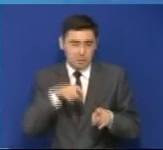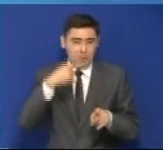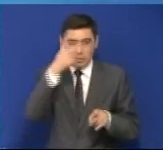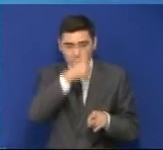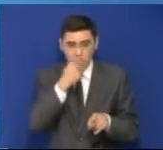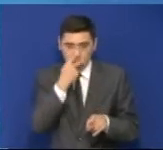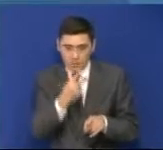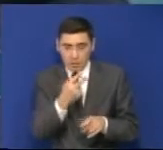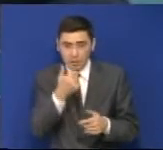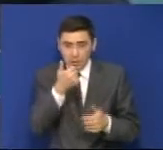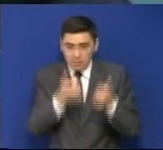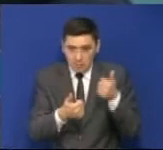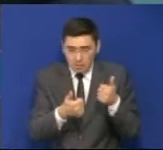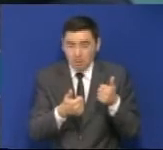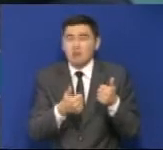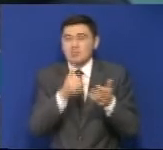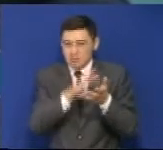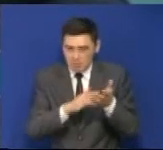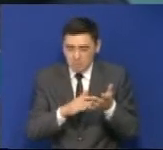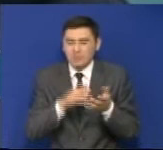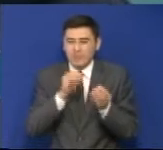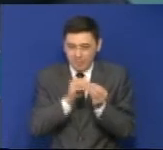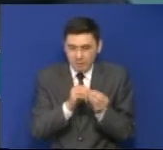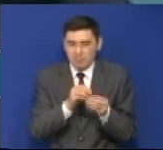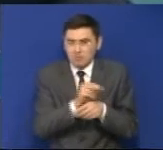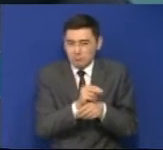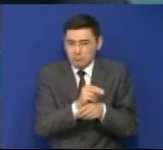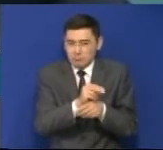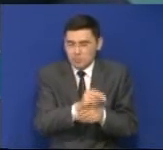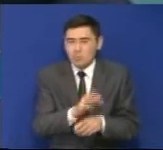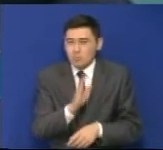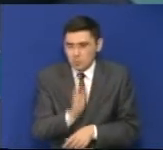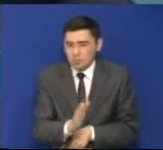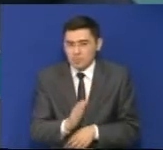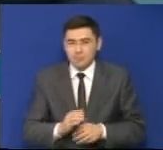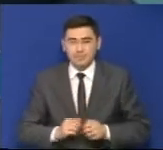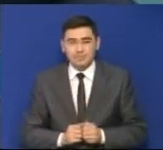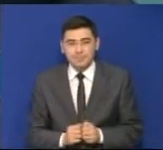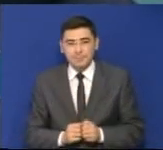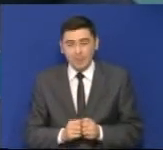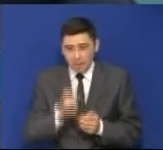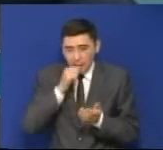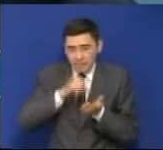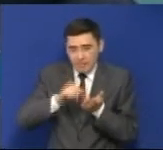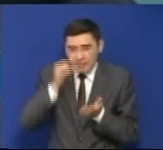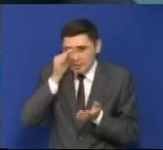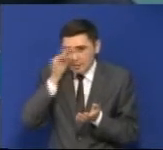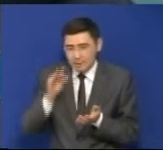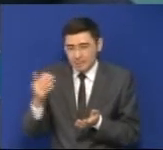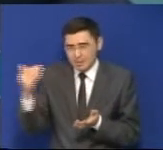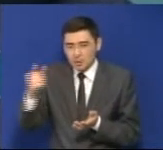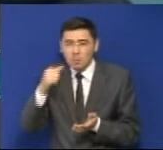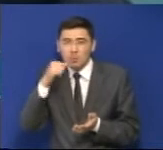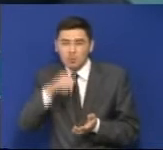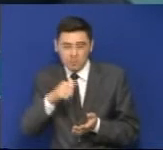болады. Экспериментальный асфальт был уложен совместно с немецкими. Эксперименталдық асфальт неміс мамандарының әдісі